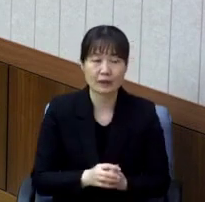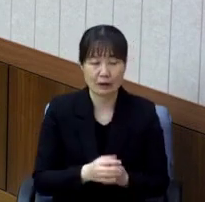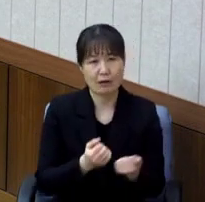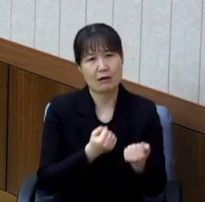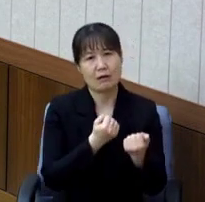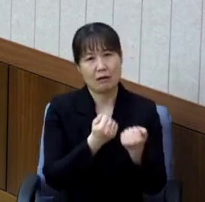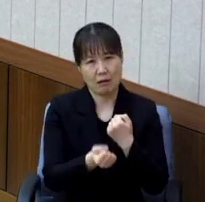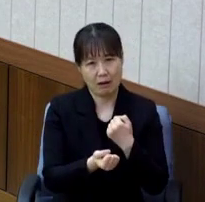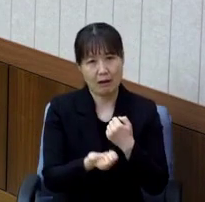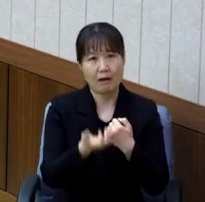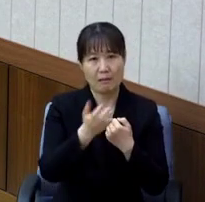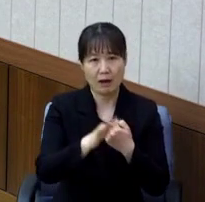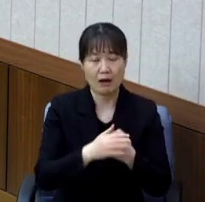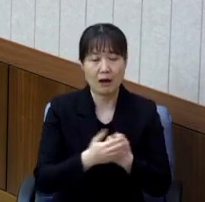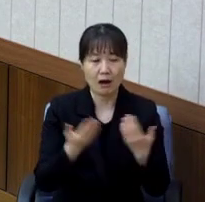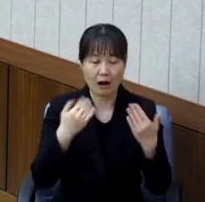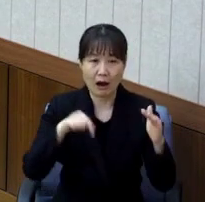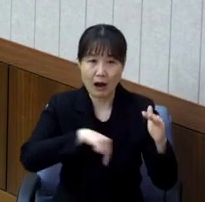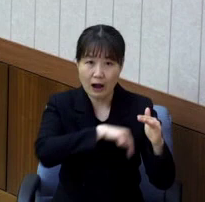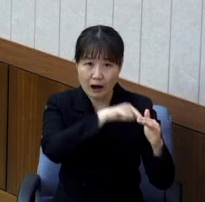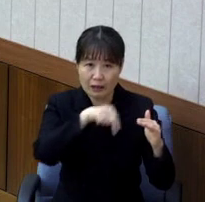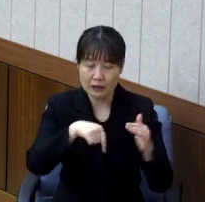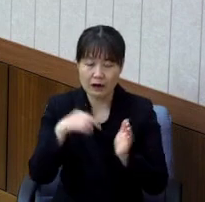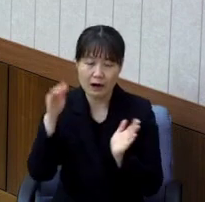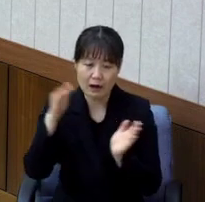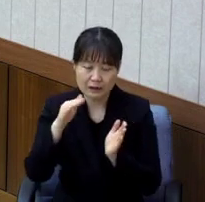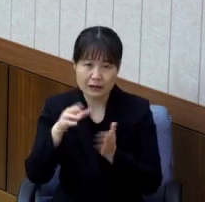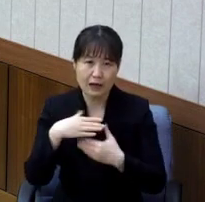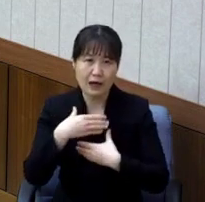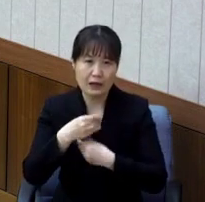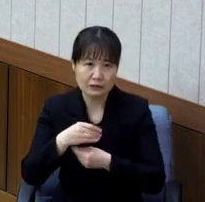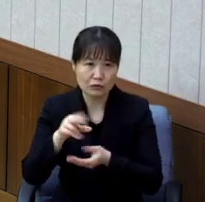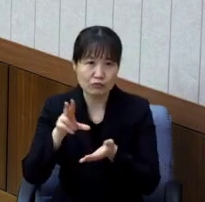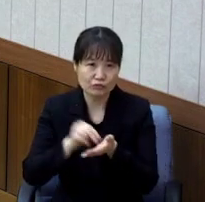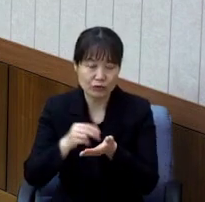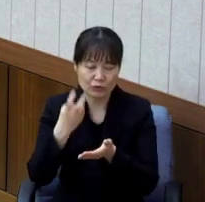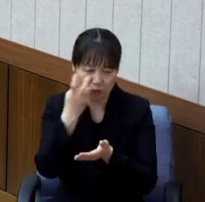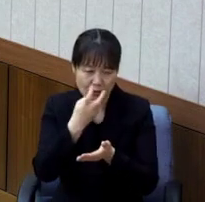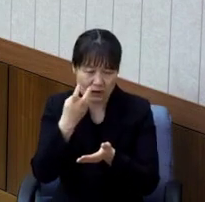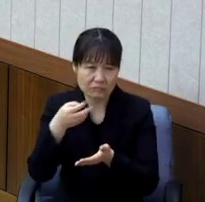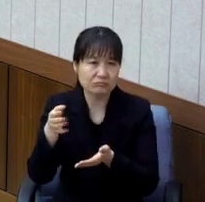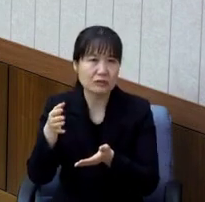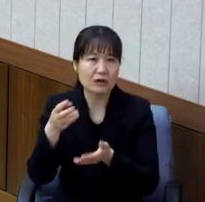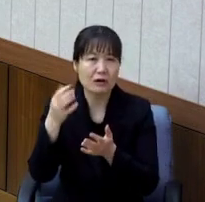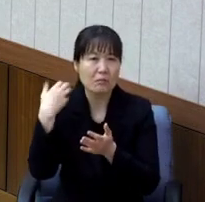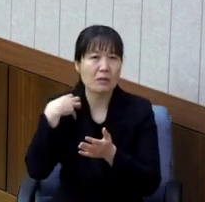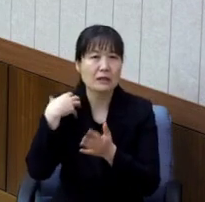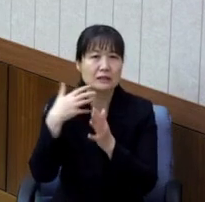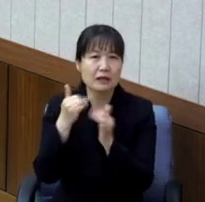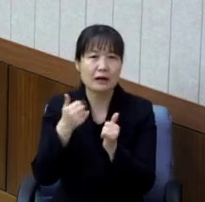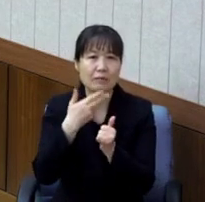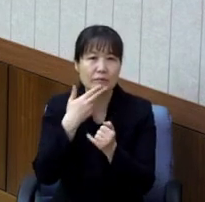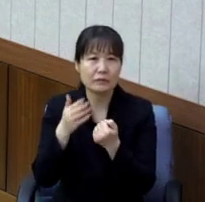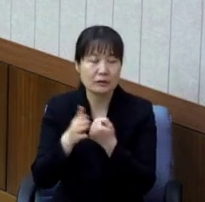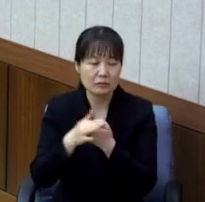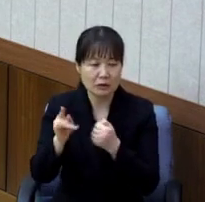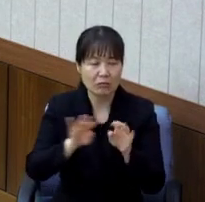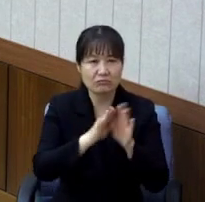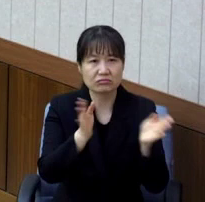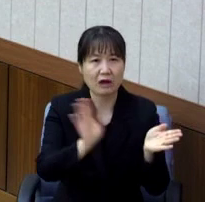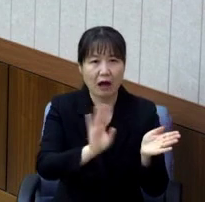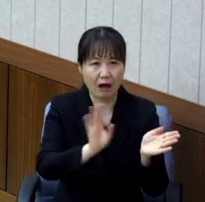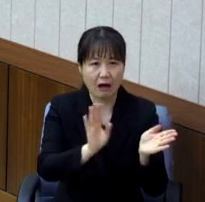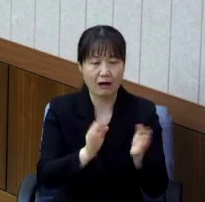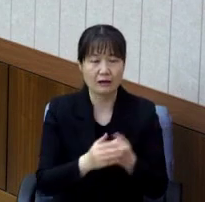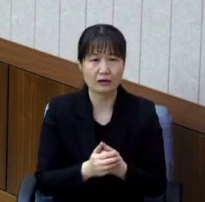학 관내 학교에서는 학생들의 안전 문제와 더불어 관리 인력의 부제를 이유로 학교 시설 개방을 거부하고 있습니다